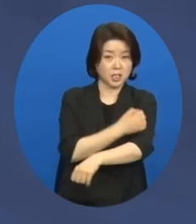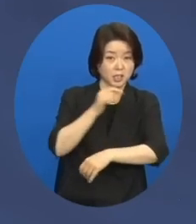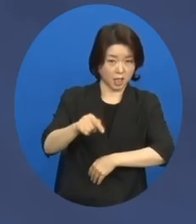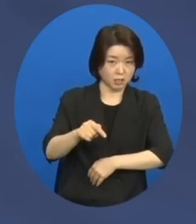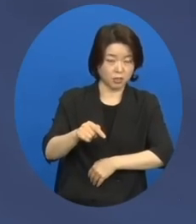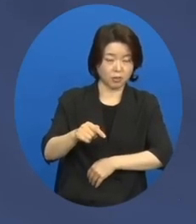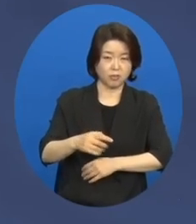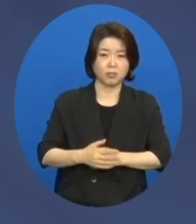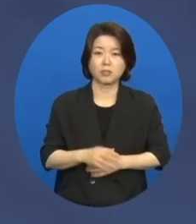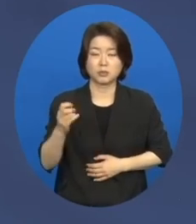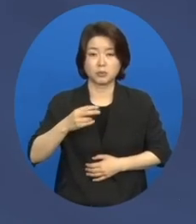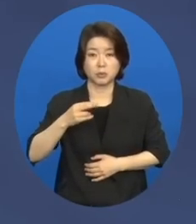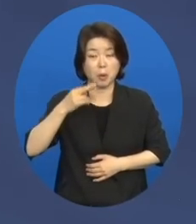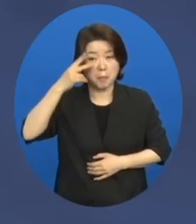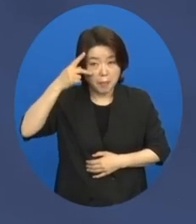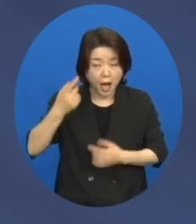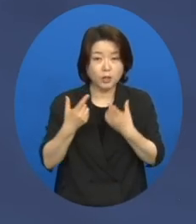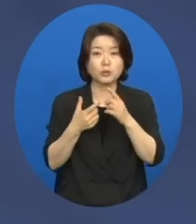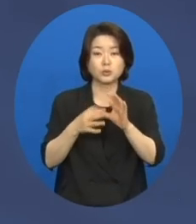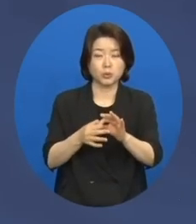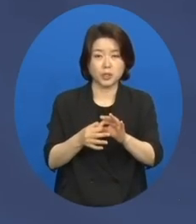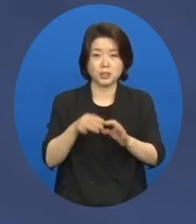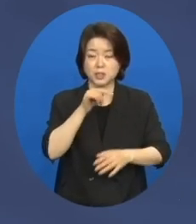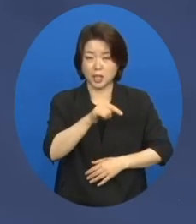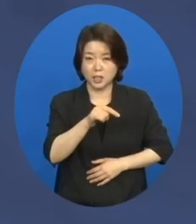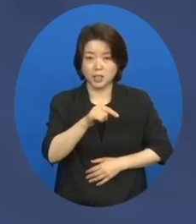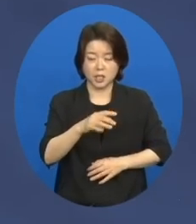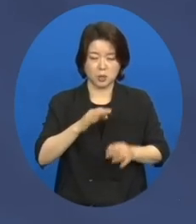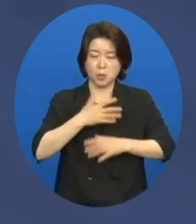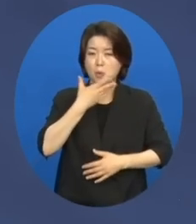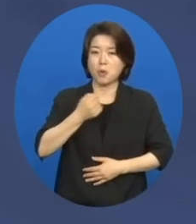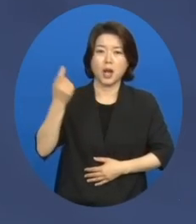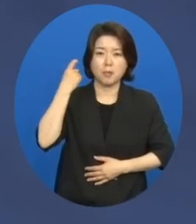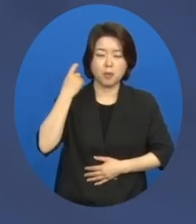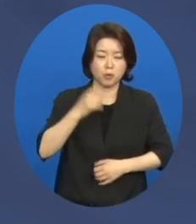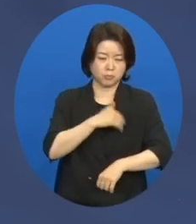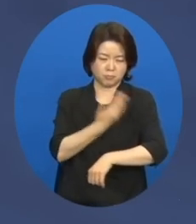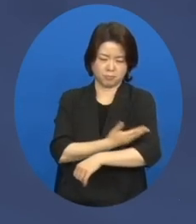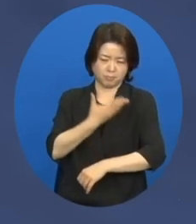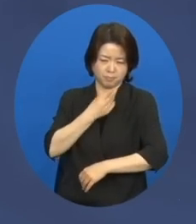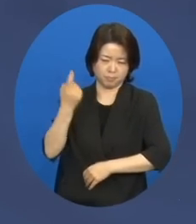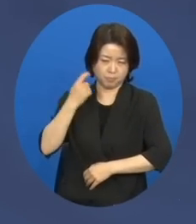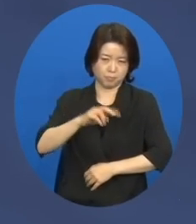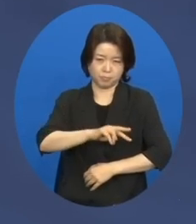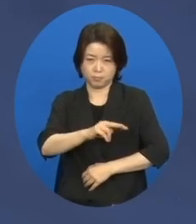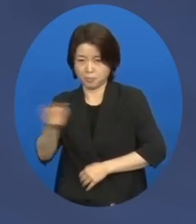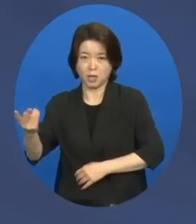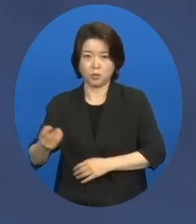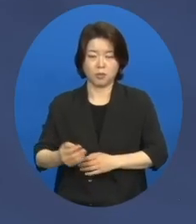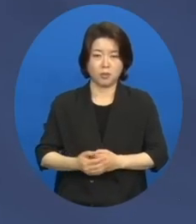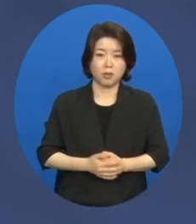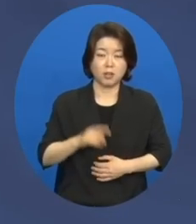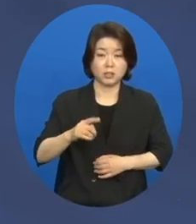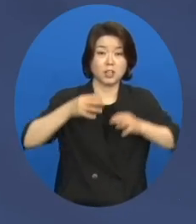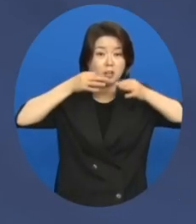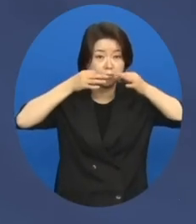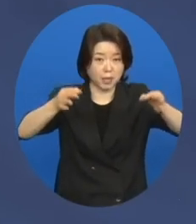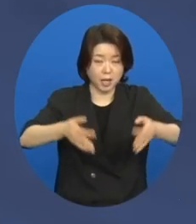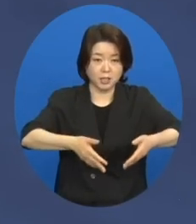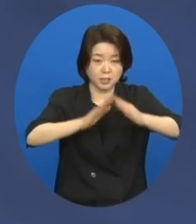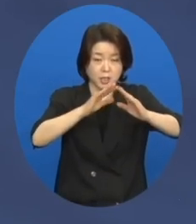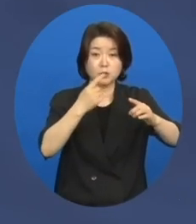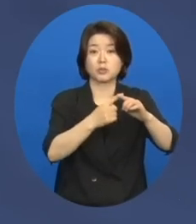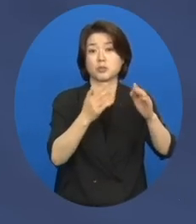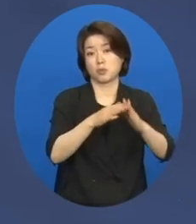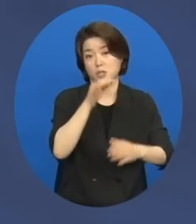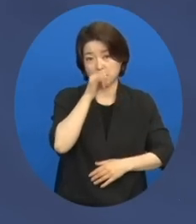그리고 더군다나 바울을 통해서 그 놀라운 복음을 능력 있는 복음으로 그 외쳐 세워진 그